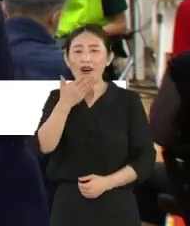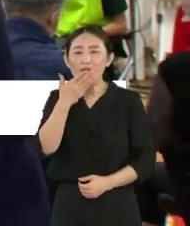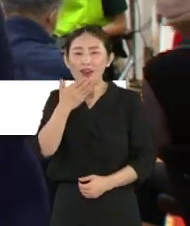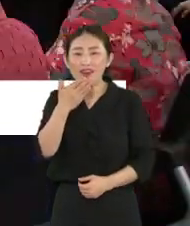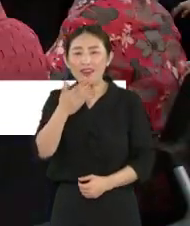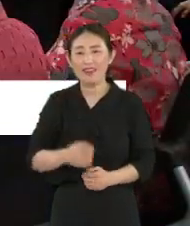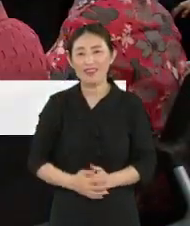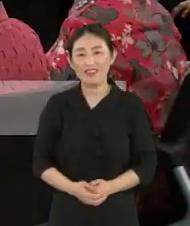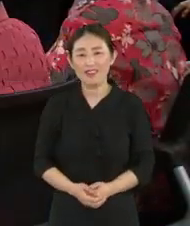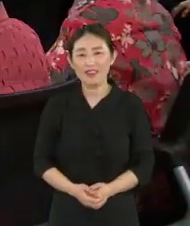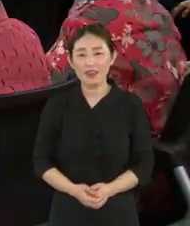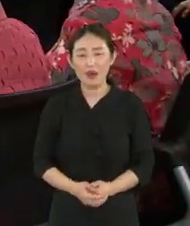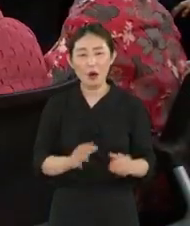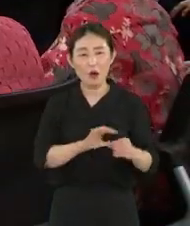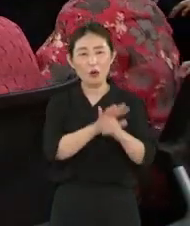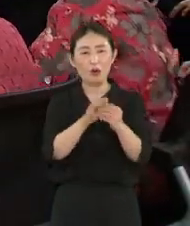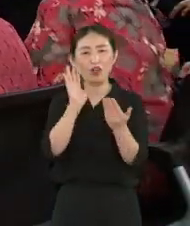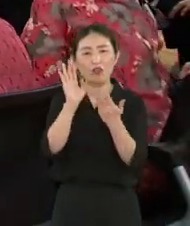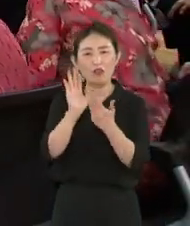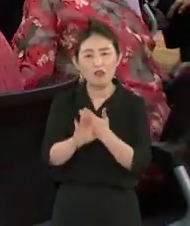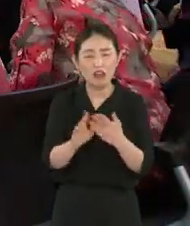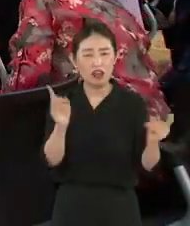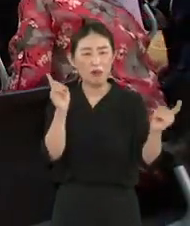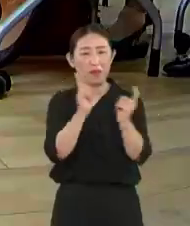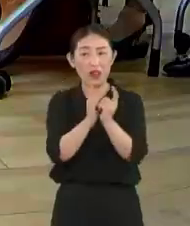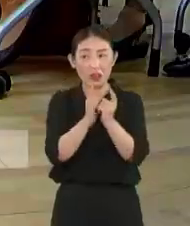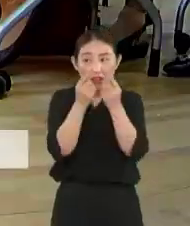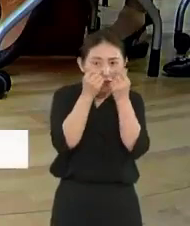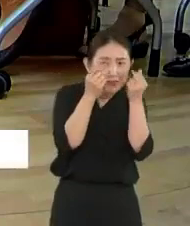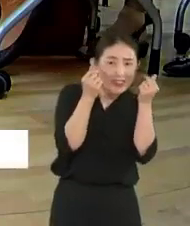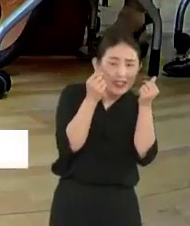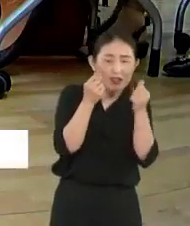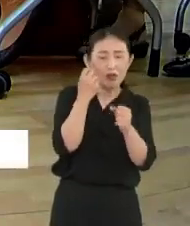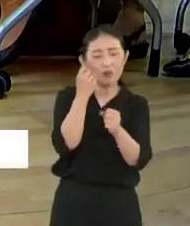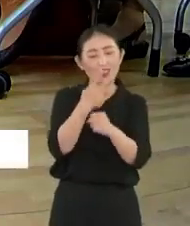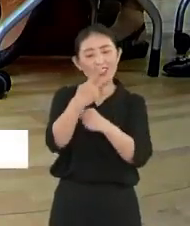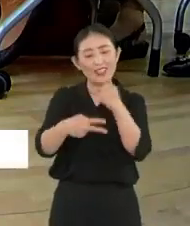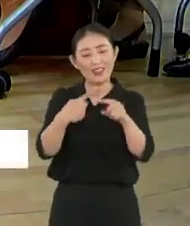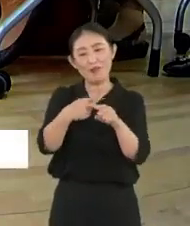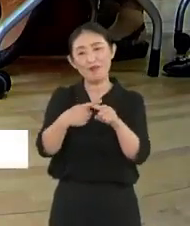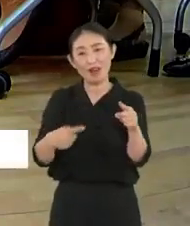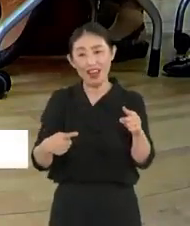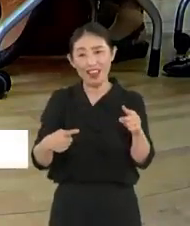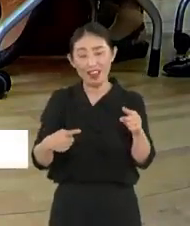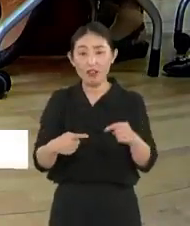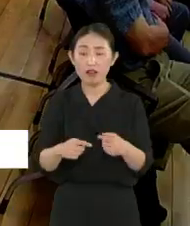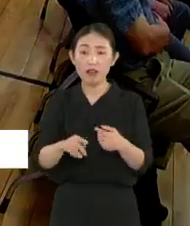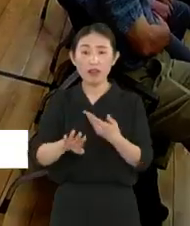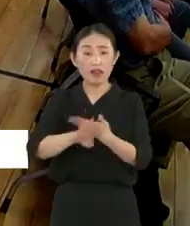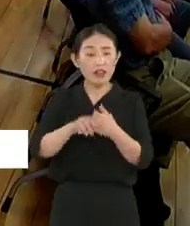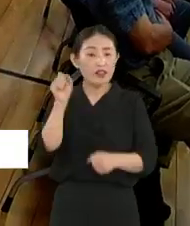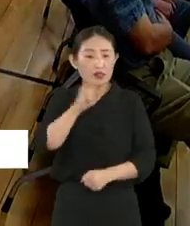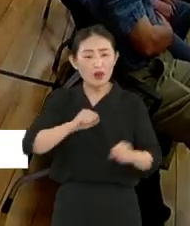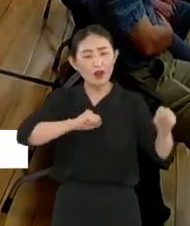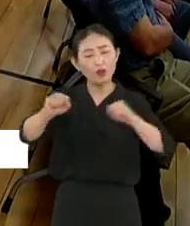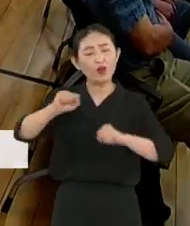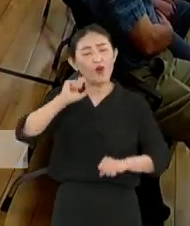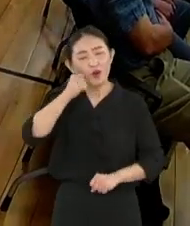느끼고 콜은 알고 이유로 만나는게 눈치 보였던 지난 2년반 다른 여가활동이 마땅치 않았던